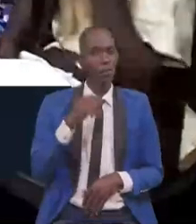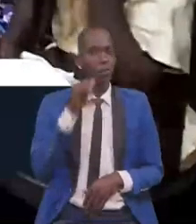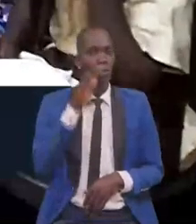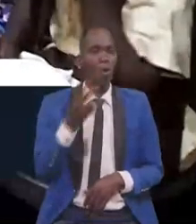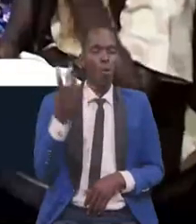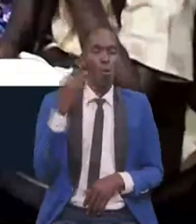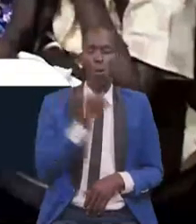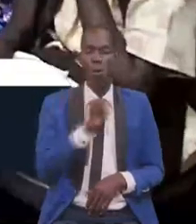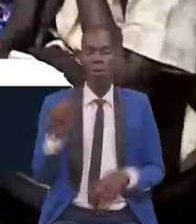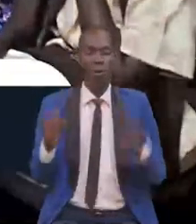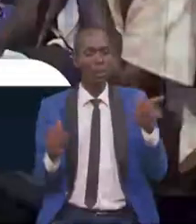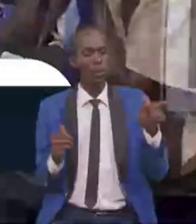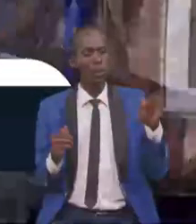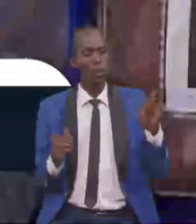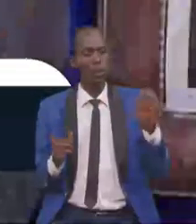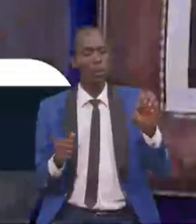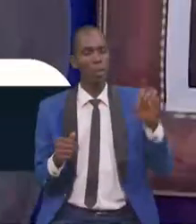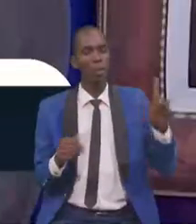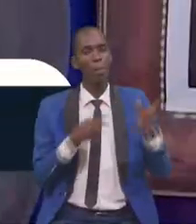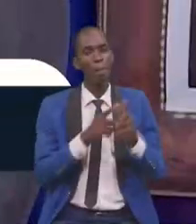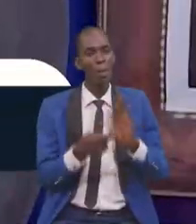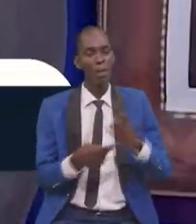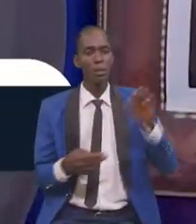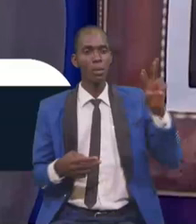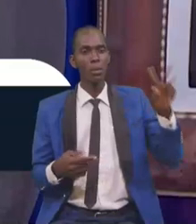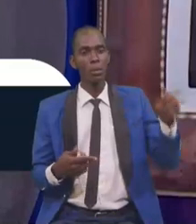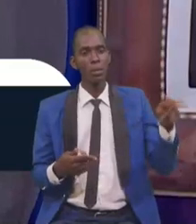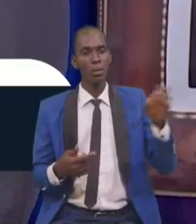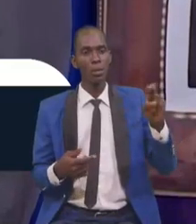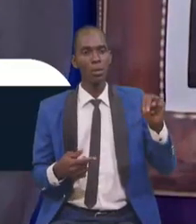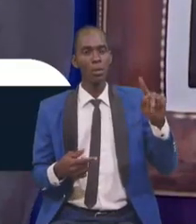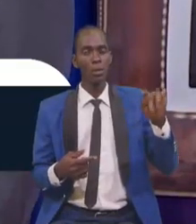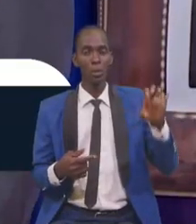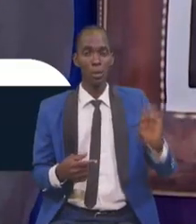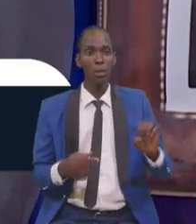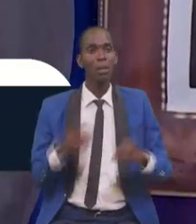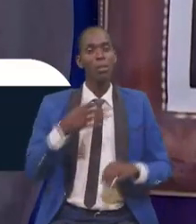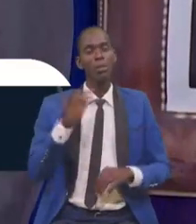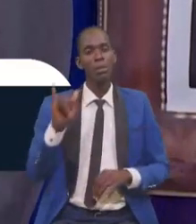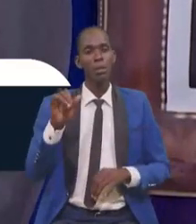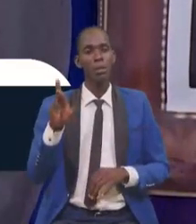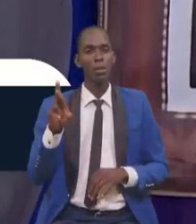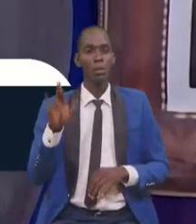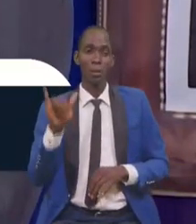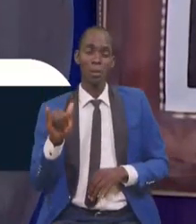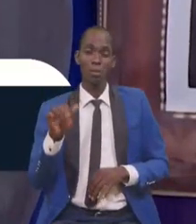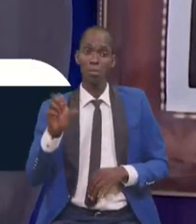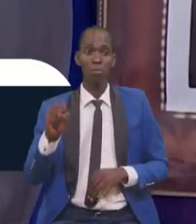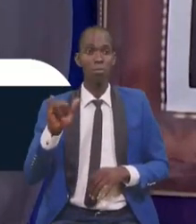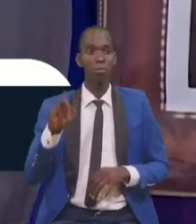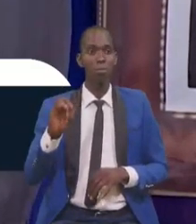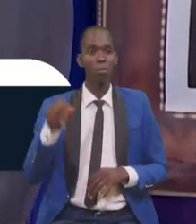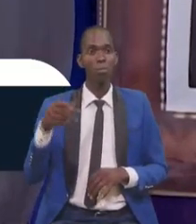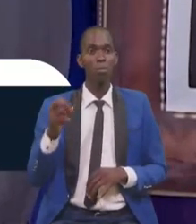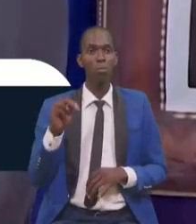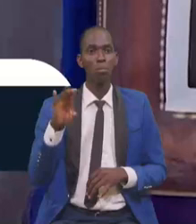Cette femme était grecque, c'est-à-dire une païenne, syrophénicienne d'origine. Elle le pria de chasser